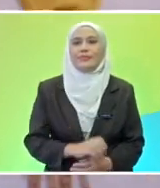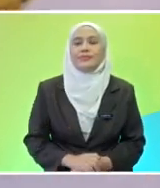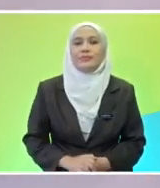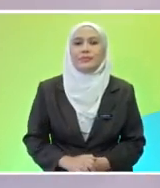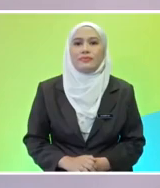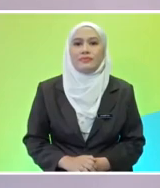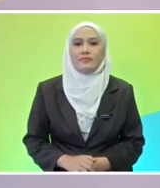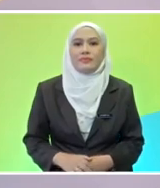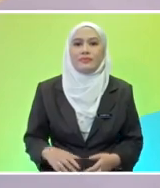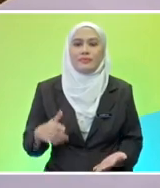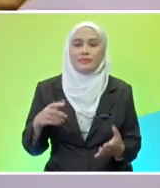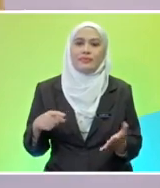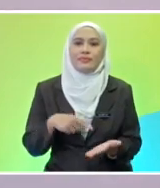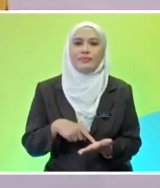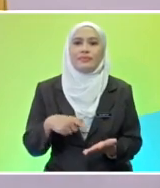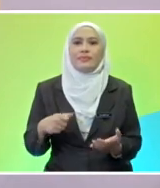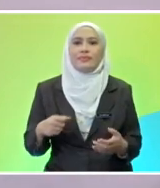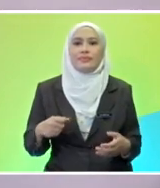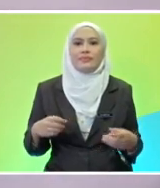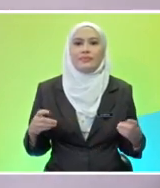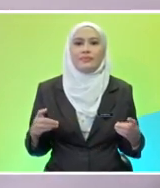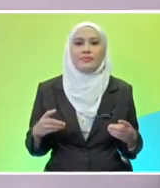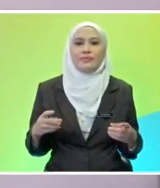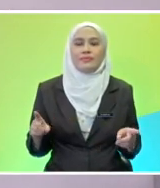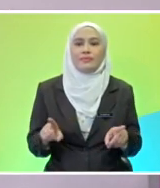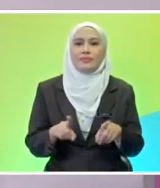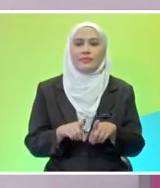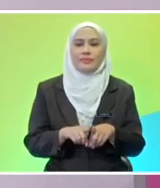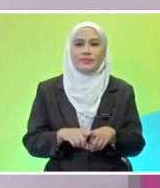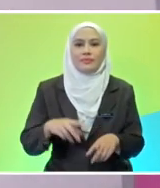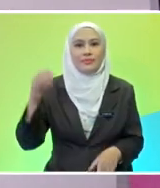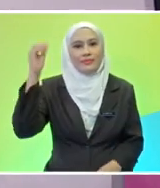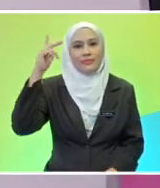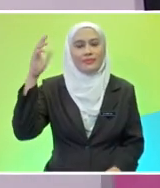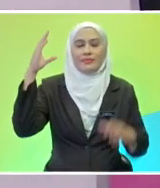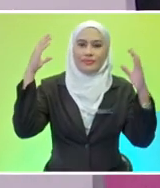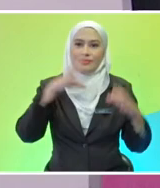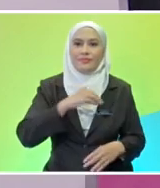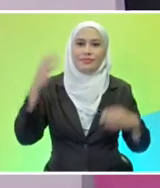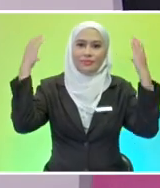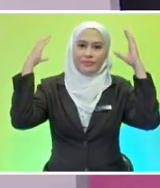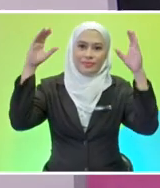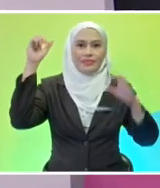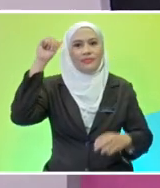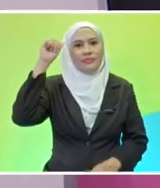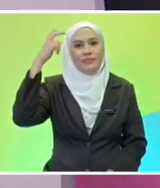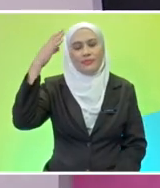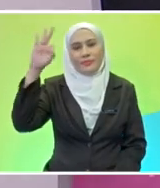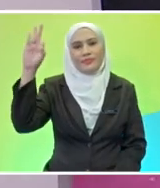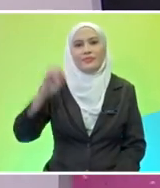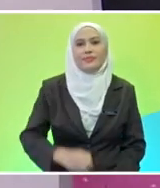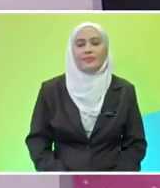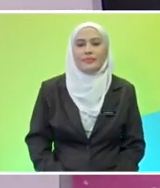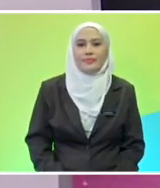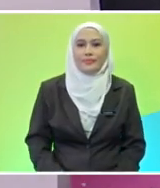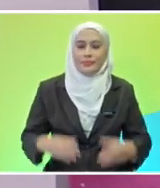menyaksikan prasekolah bersama dengan saya Abang Akmal Nazri dan juga Cikgu Afandi. Aram sam sam, aram sam sam. Okey,